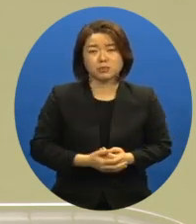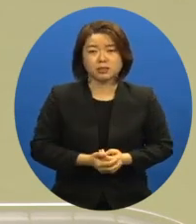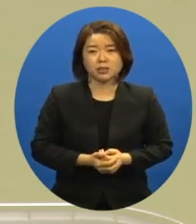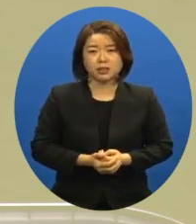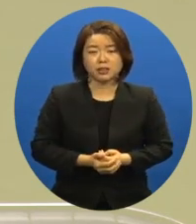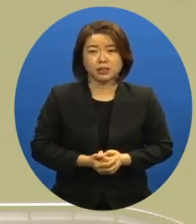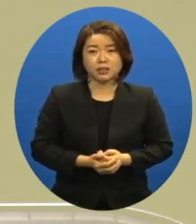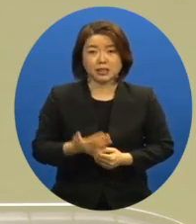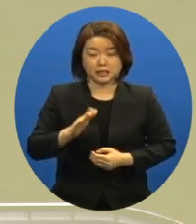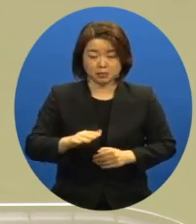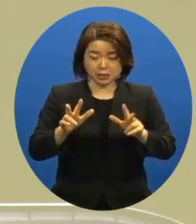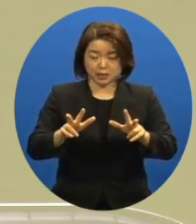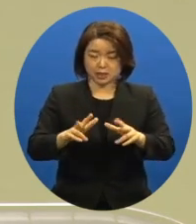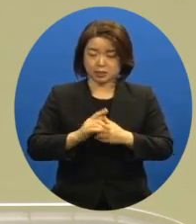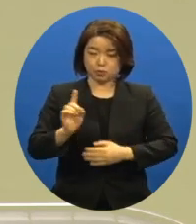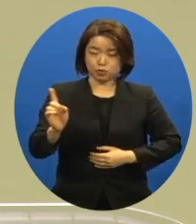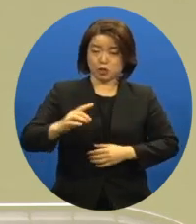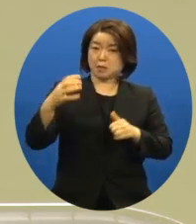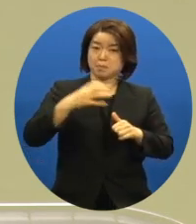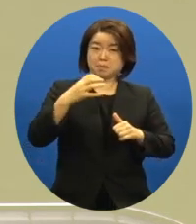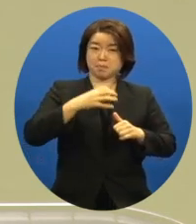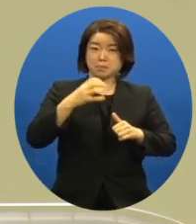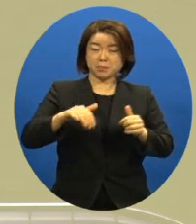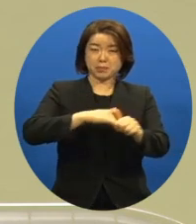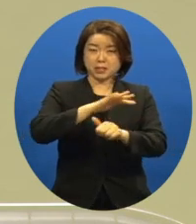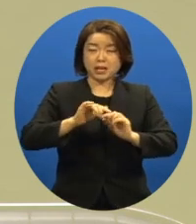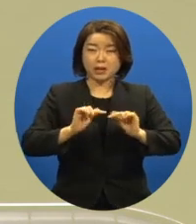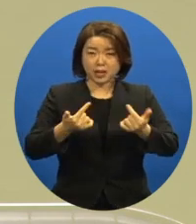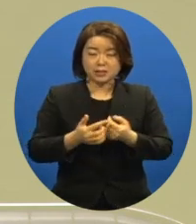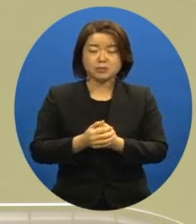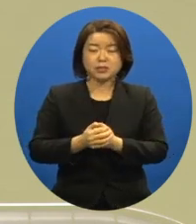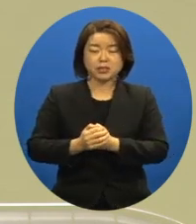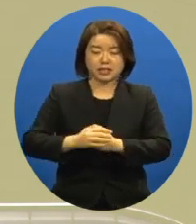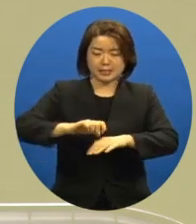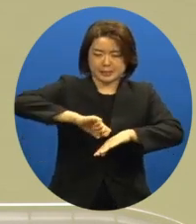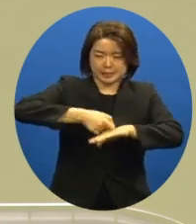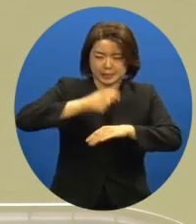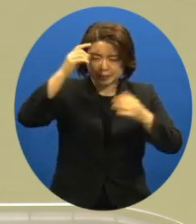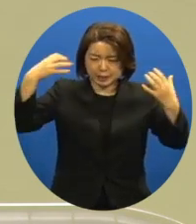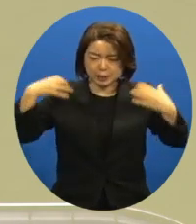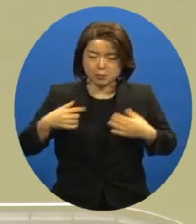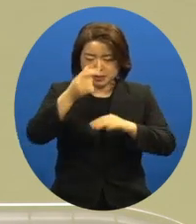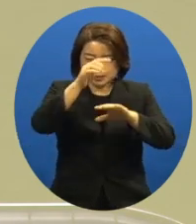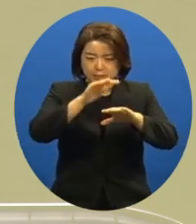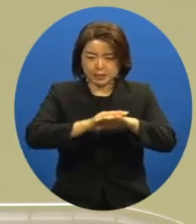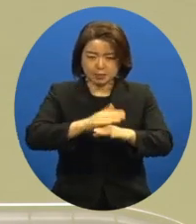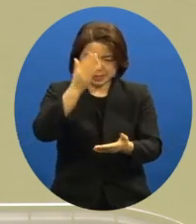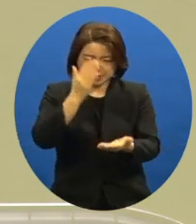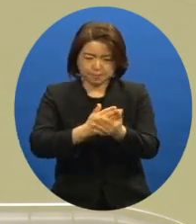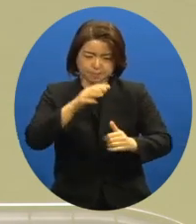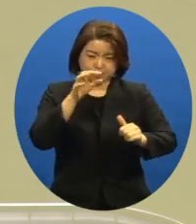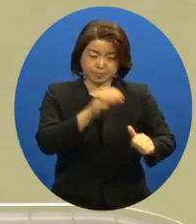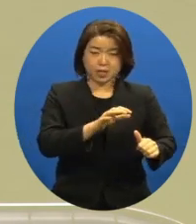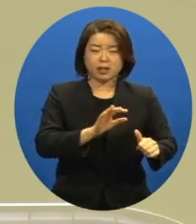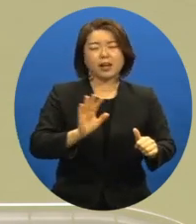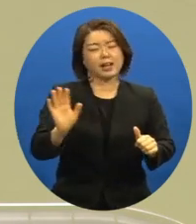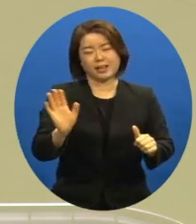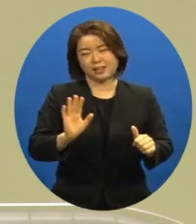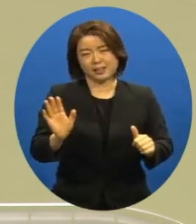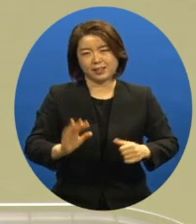지금은 무슨 핍박 상황은 아닙니다. 강제적으로 정부에서 예배를 드리지 못하게 하는 상황도